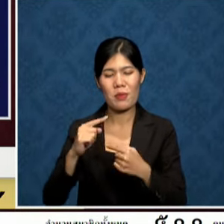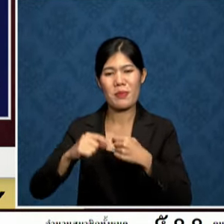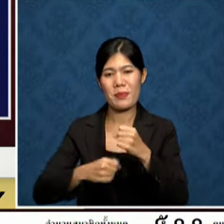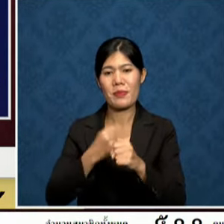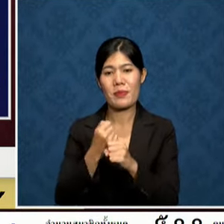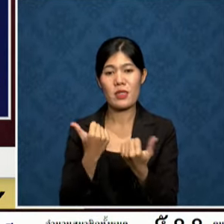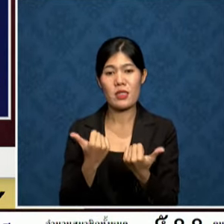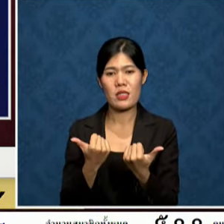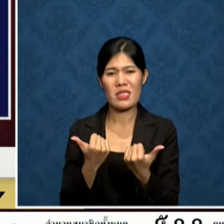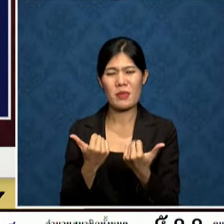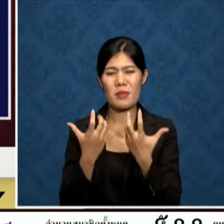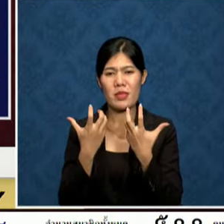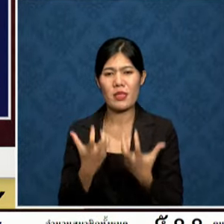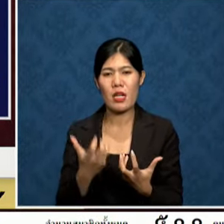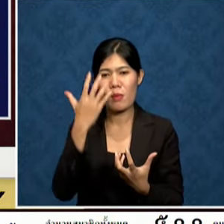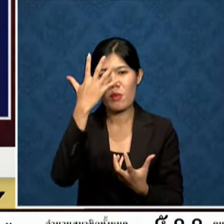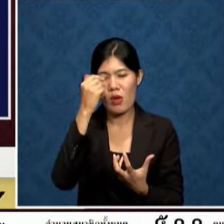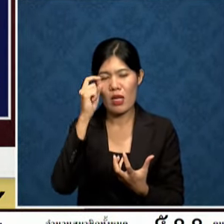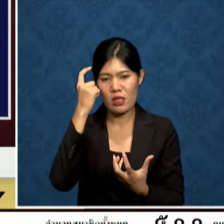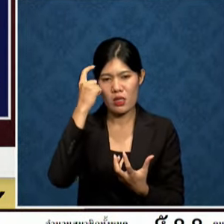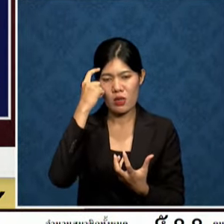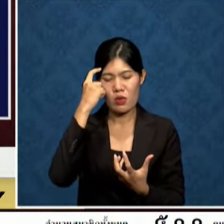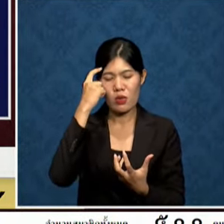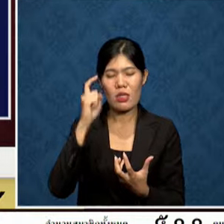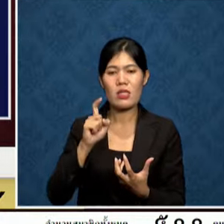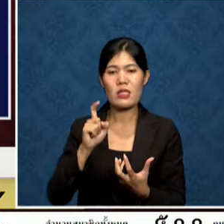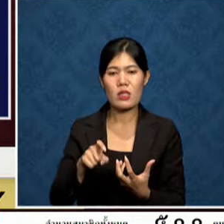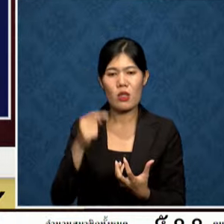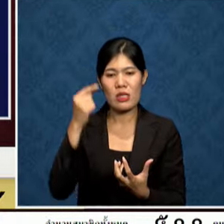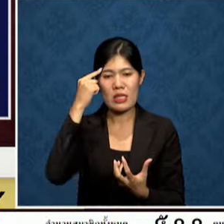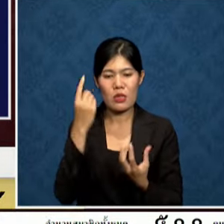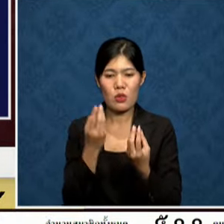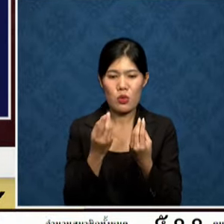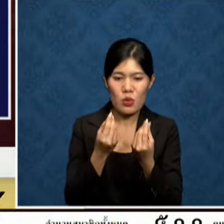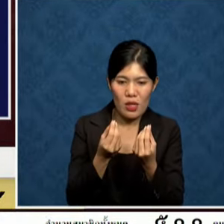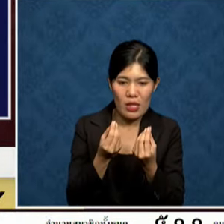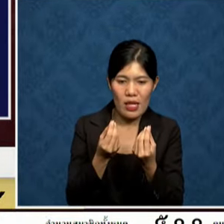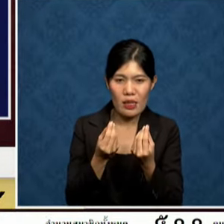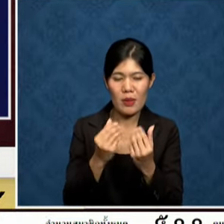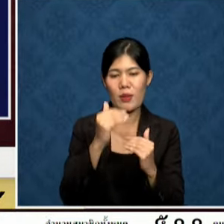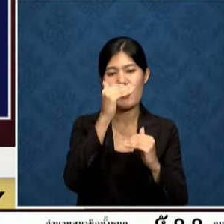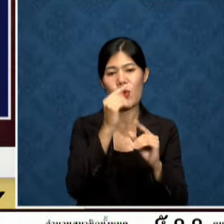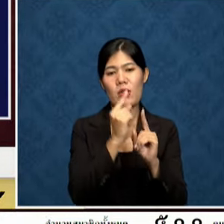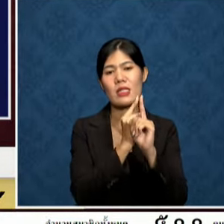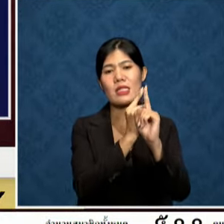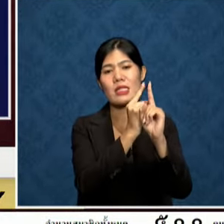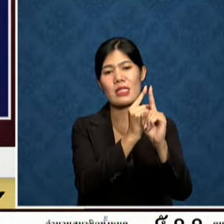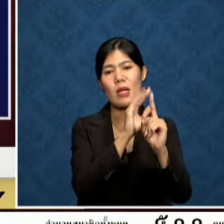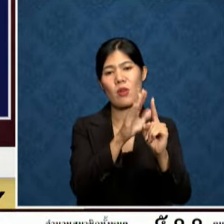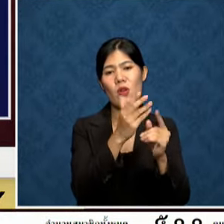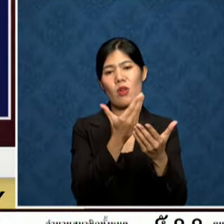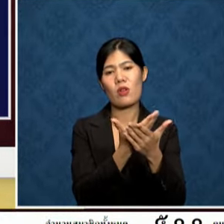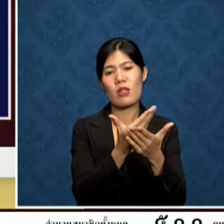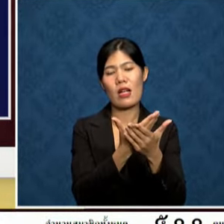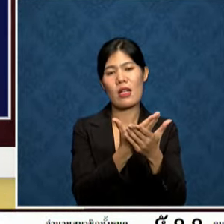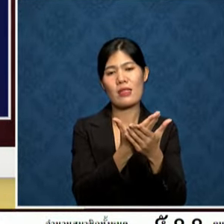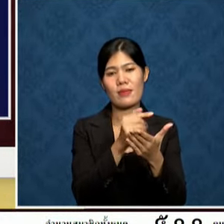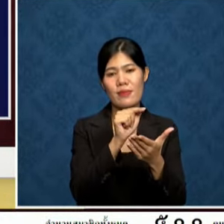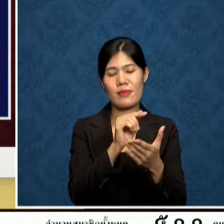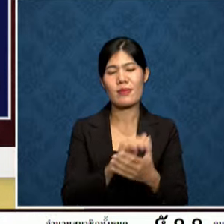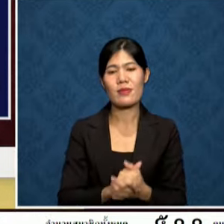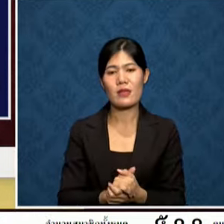ขึ้นเพราะว่าเราต้องพยายามประดิษฐ์ตัวเลขทุกอย่างให้มันยังอยู่ในกรอบวินัยการเงินการคลังนะคะจึงต้องเอ่อหยิบเอางบตรงส่วน